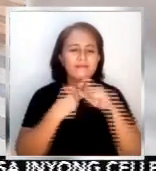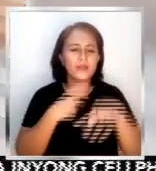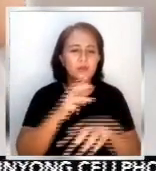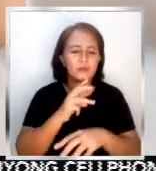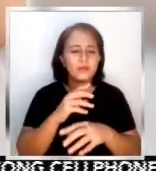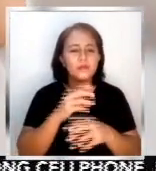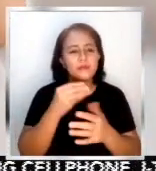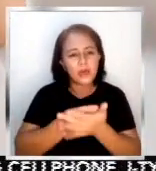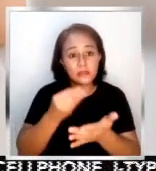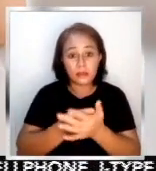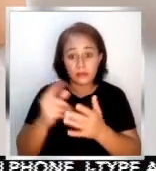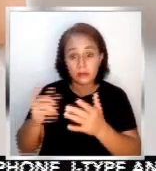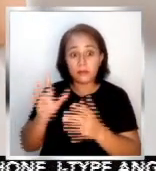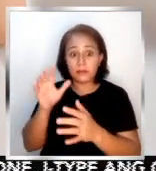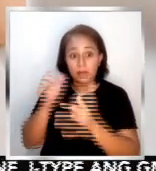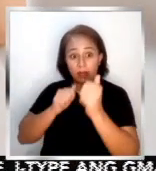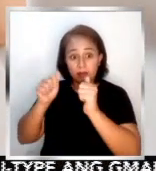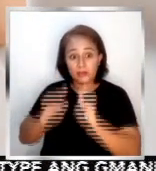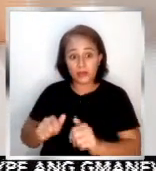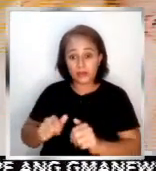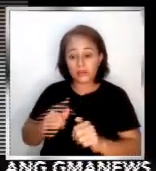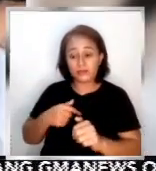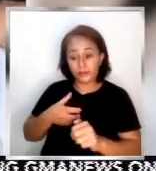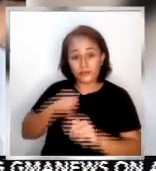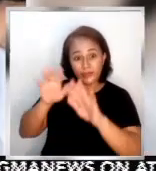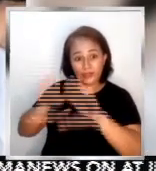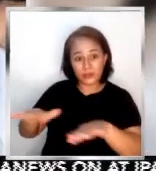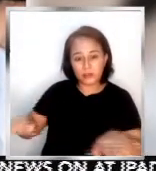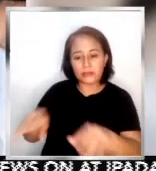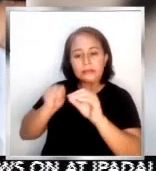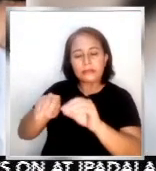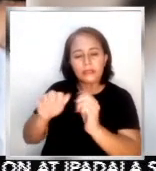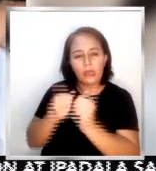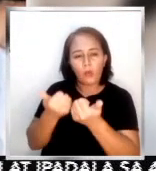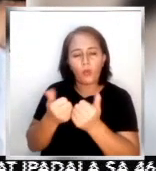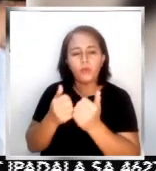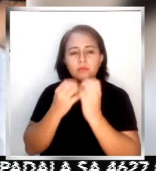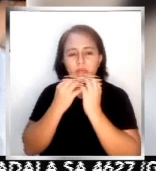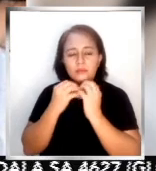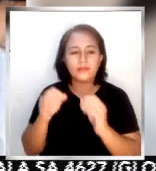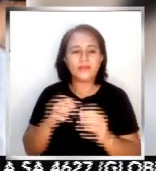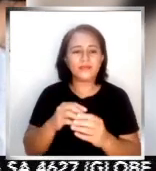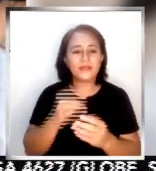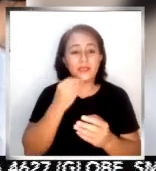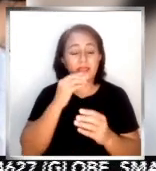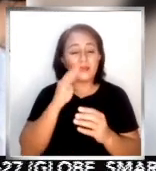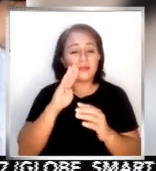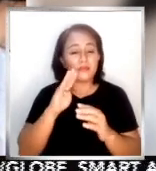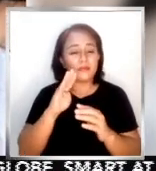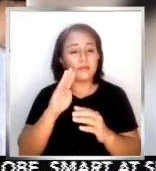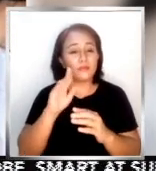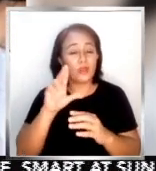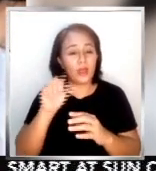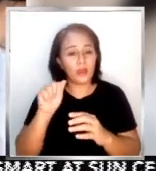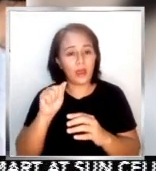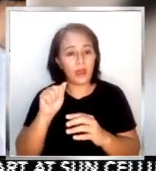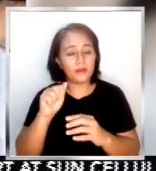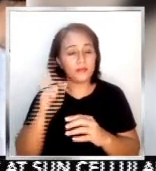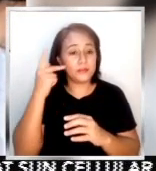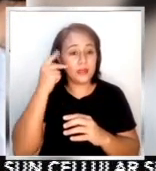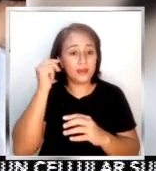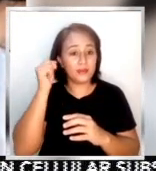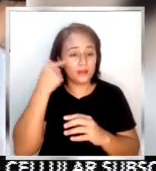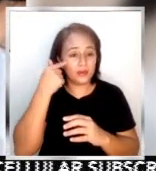moms ang kanilang mga chikiting na magtipid. Si Itbulaga Dabercads Piaguanyo, pag-recycle ng mga tirang pagkain